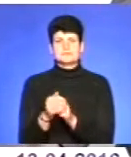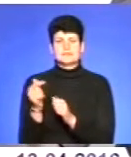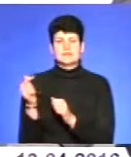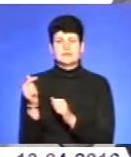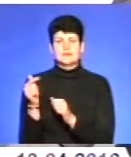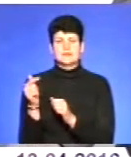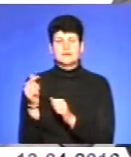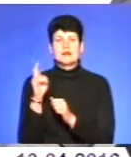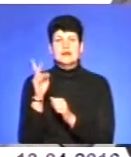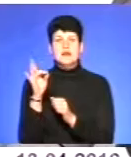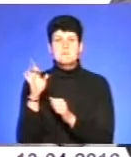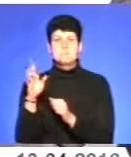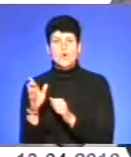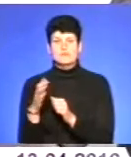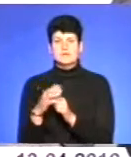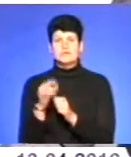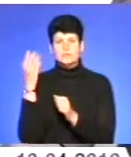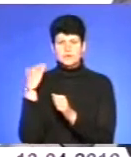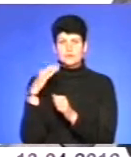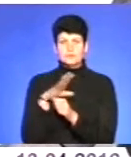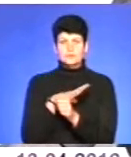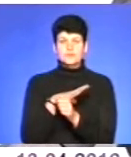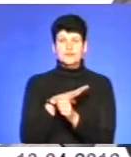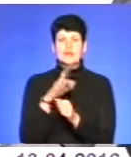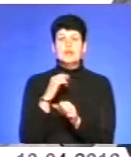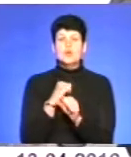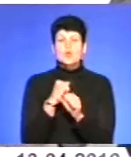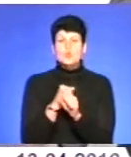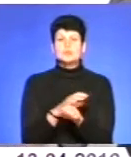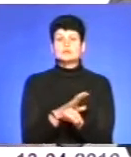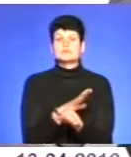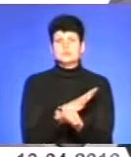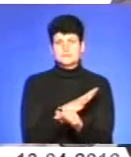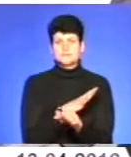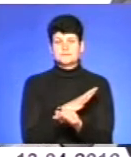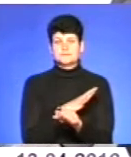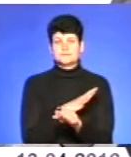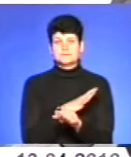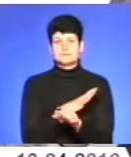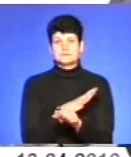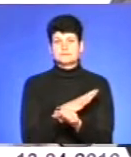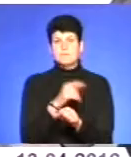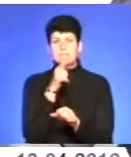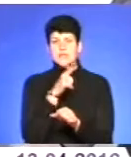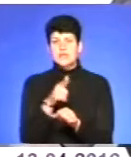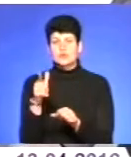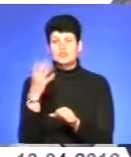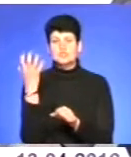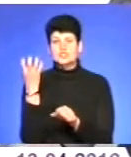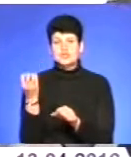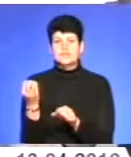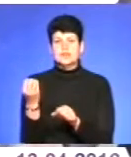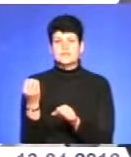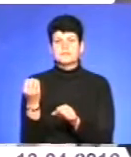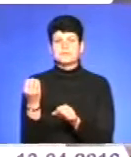гривень, тобто карбованців ще тоді. Так що роботи велися за період ще